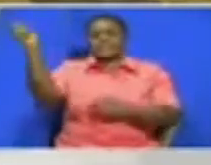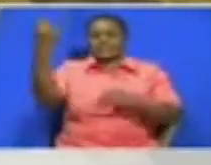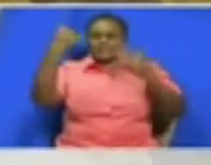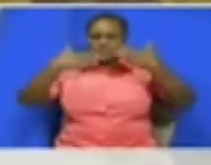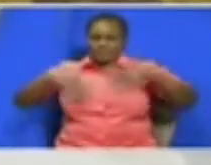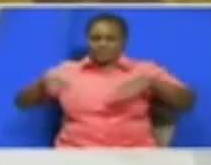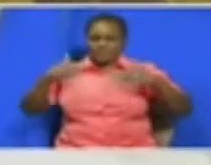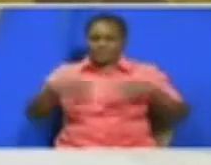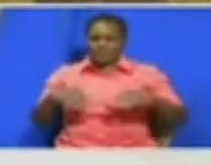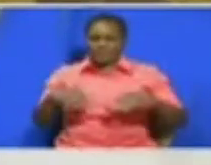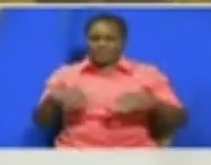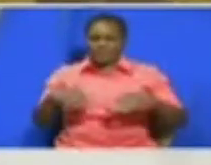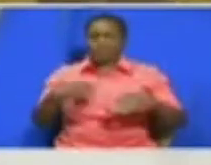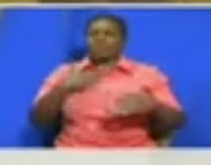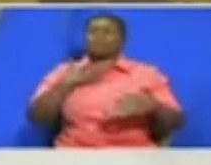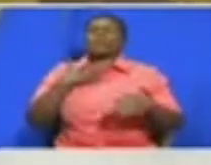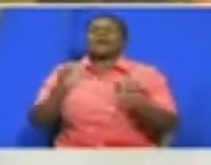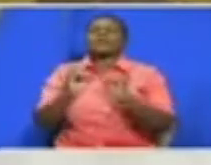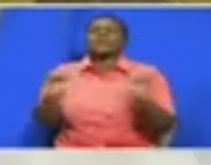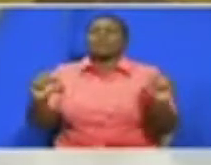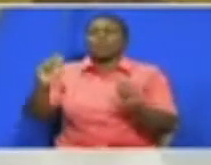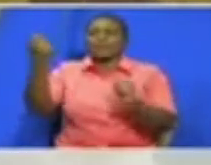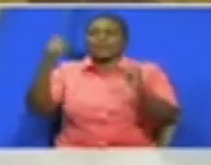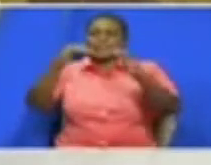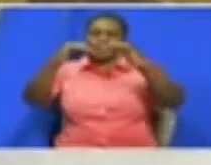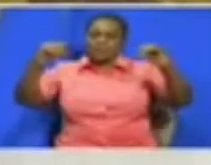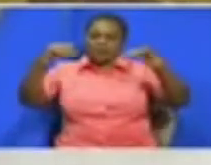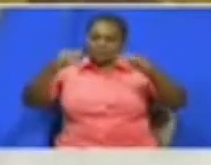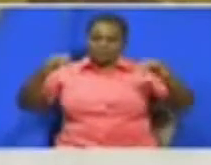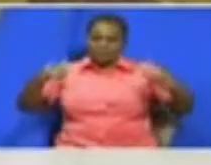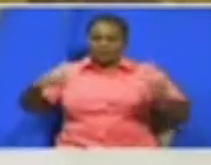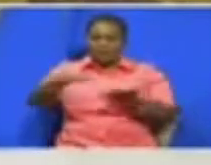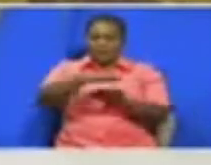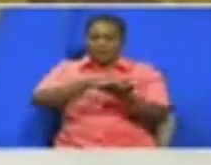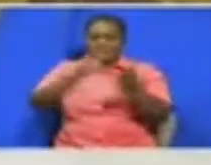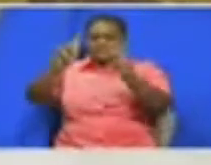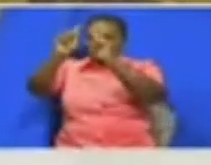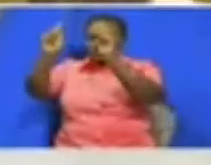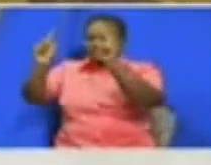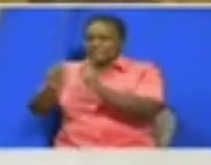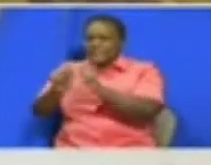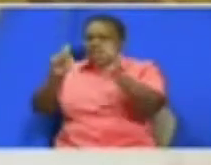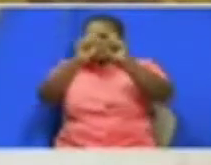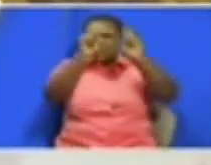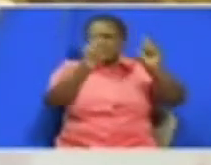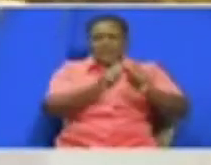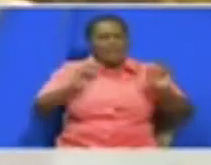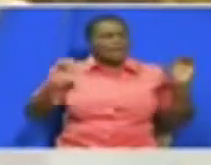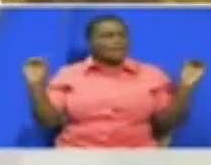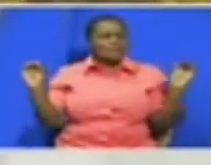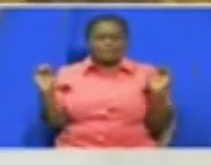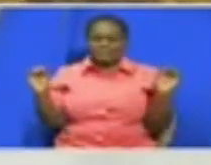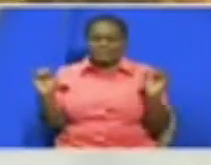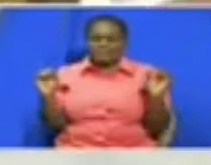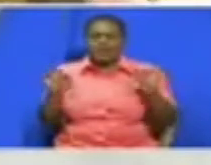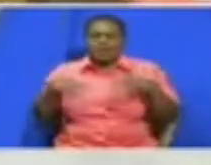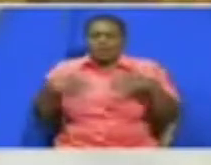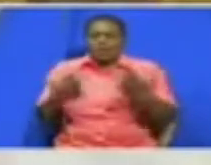Hatutaki Kenya igawanywe kwa misingi ya ukabila ama dini ama